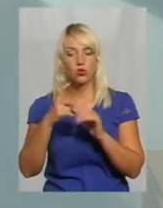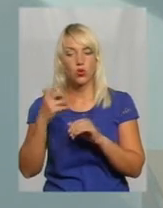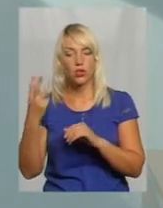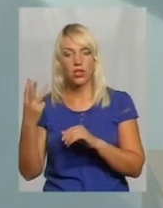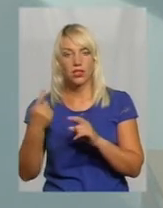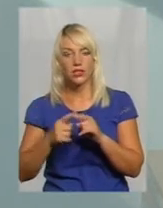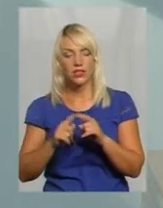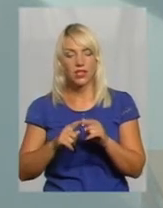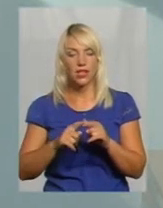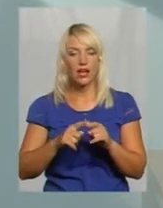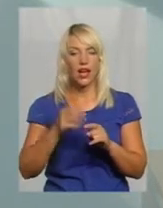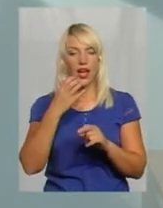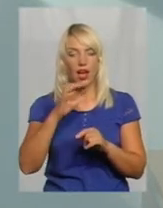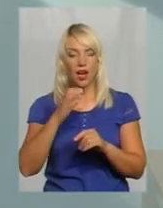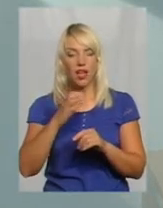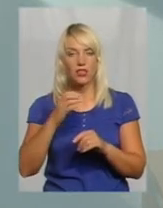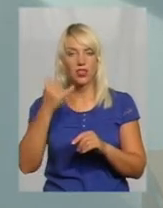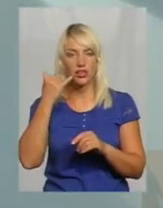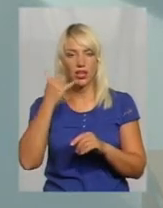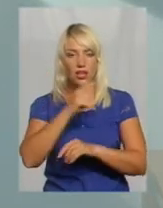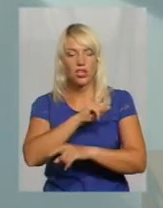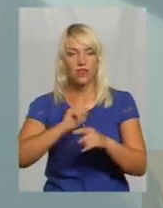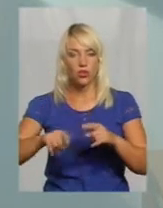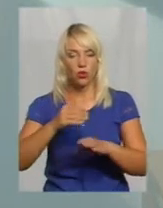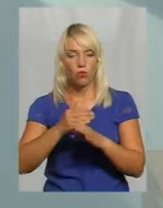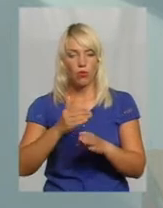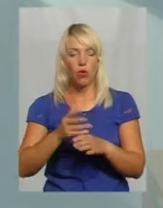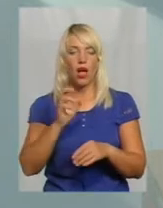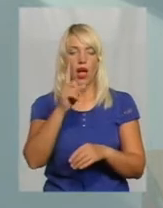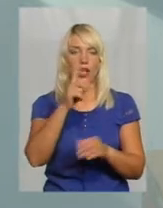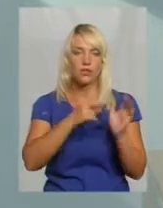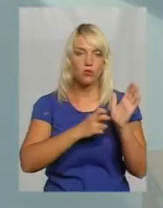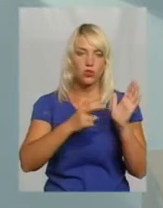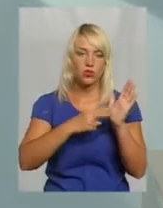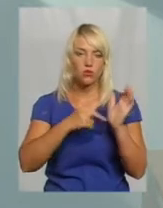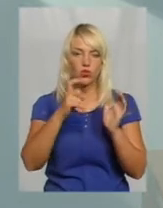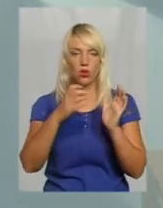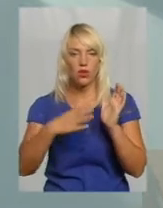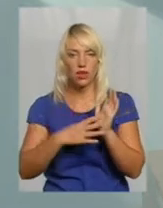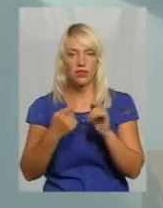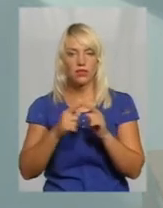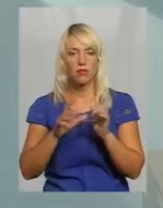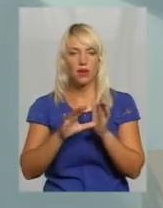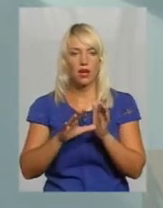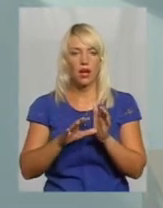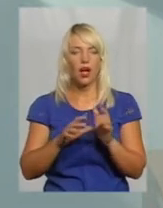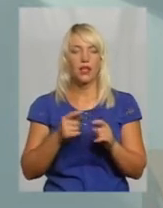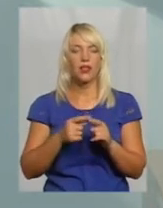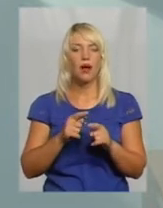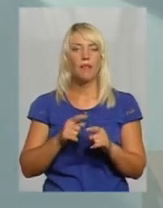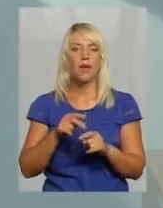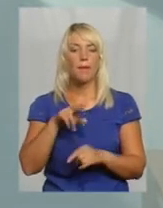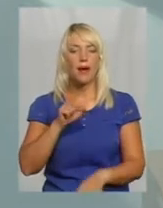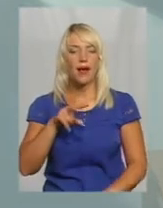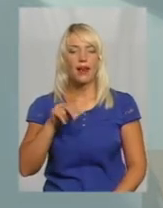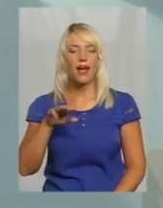лінія, 707-109 – це бригада паліативної допомоги. Можна буде по цьому номеру, але, ще раз